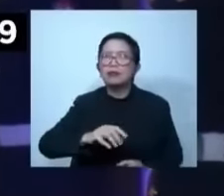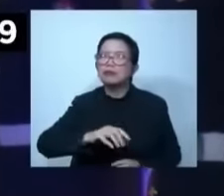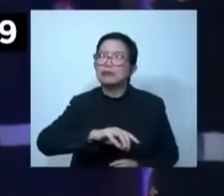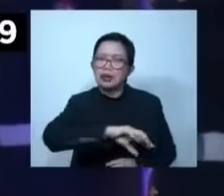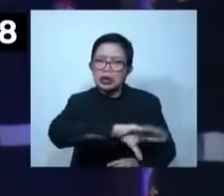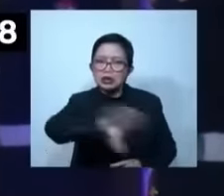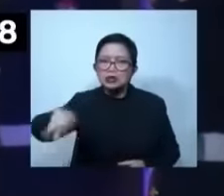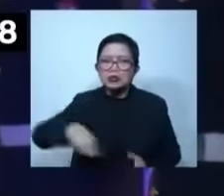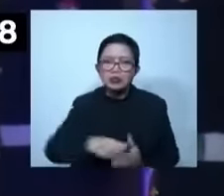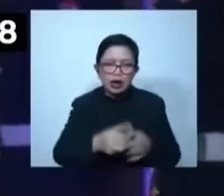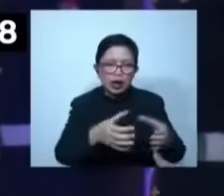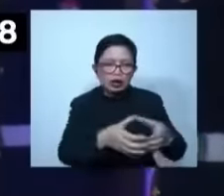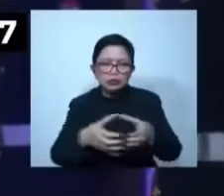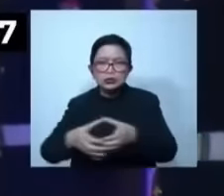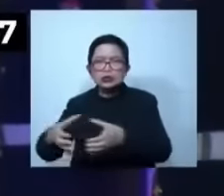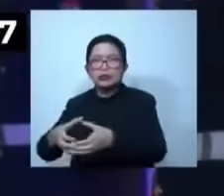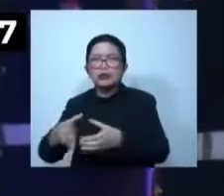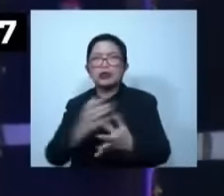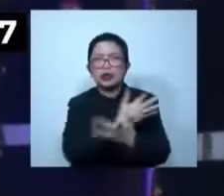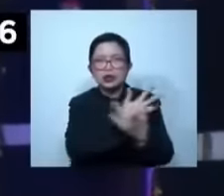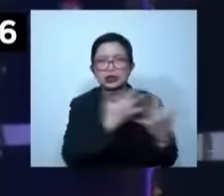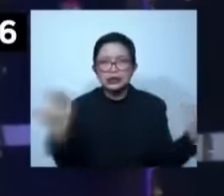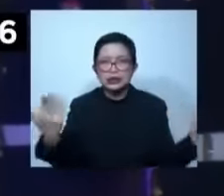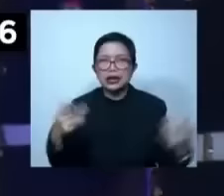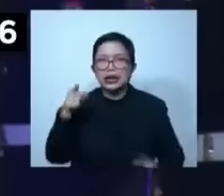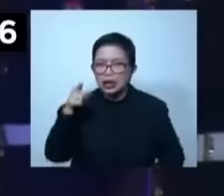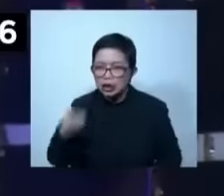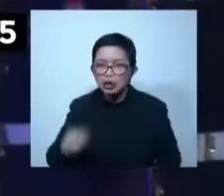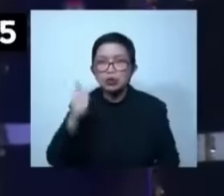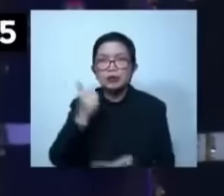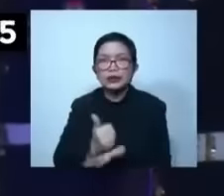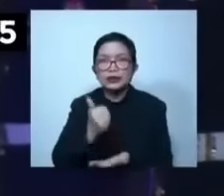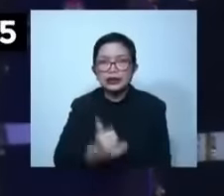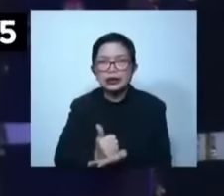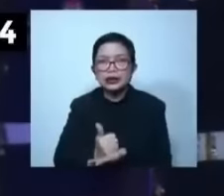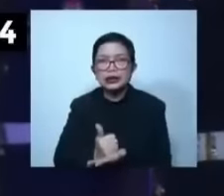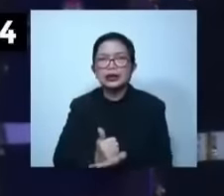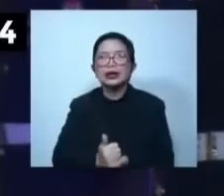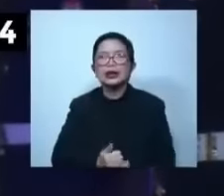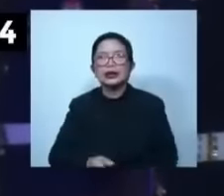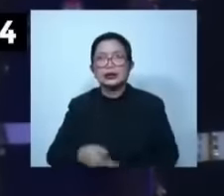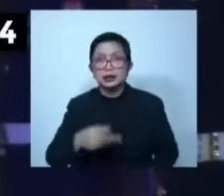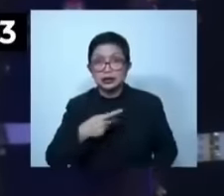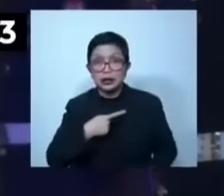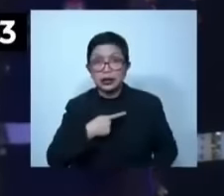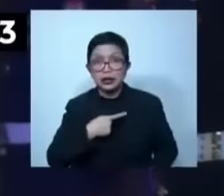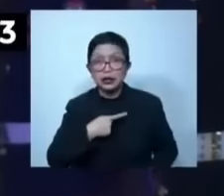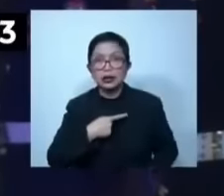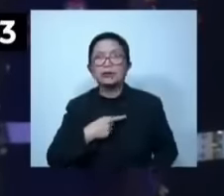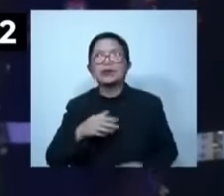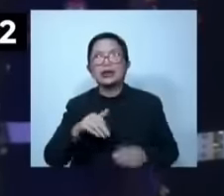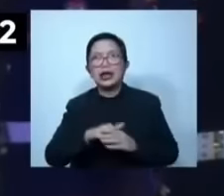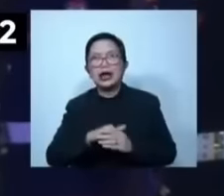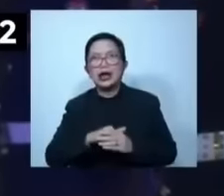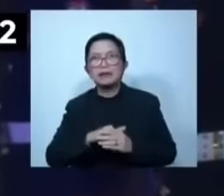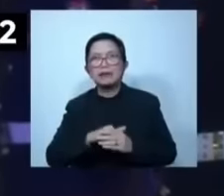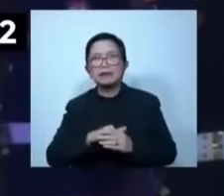masyarakat sebagai sesuatu yang sangat penting. Karena itu dalam visi misi